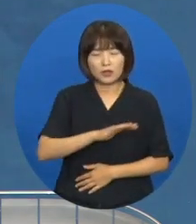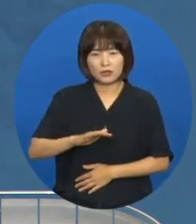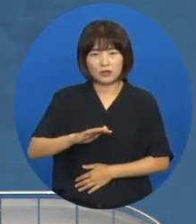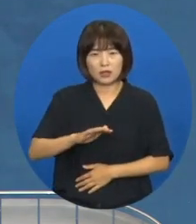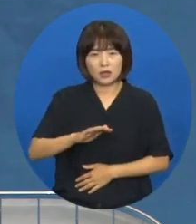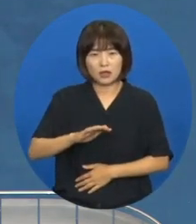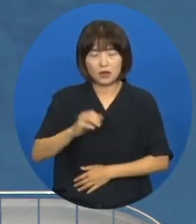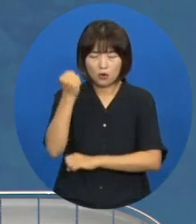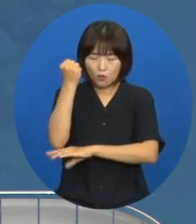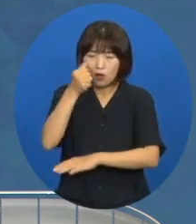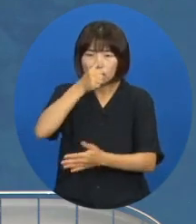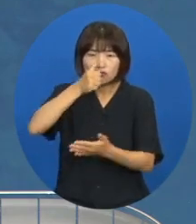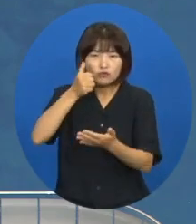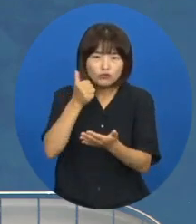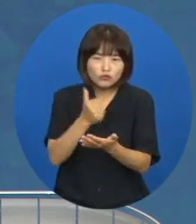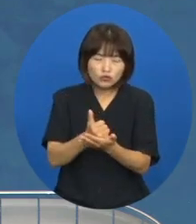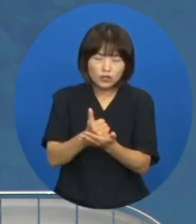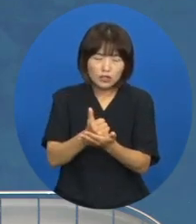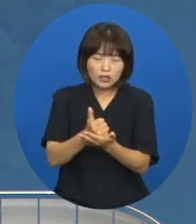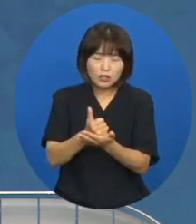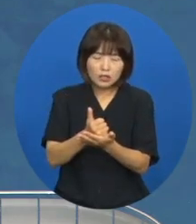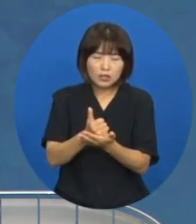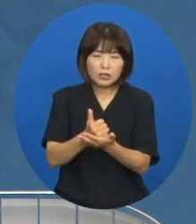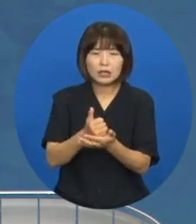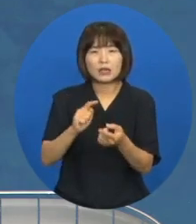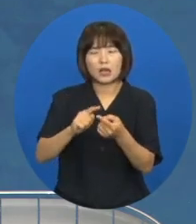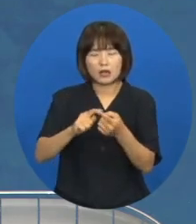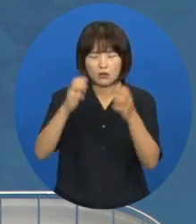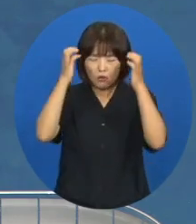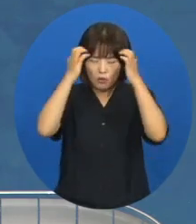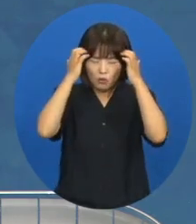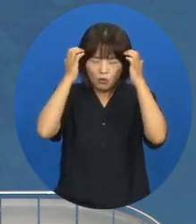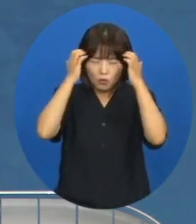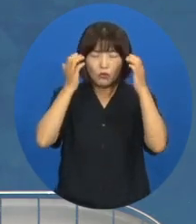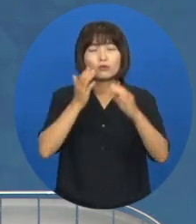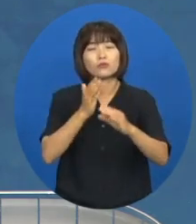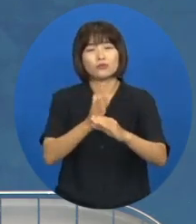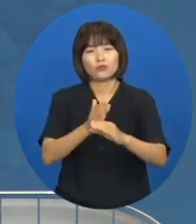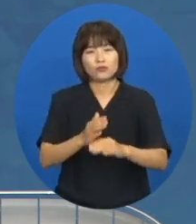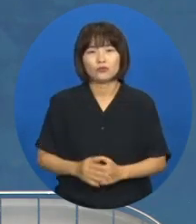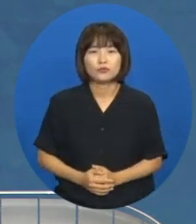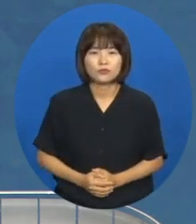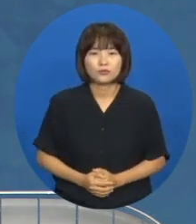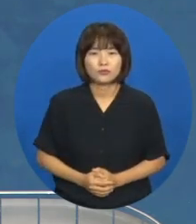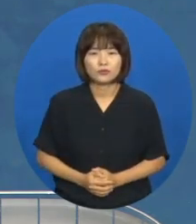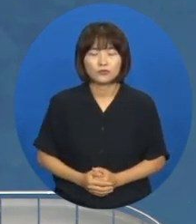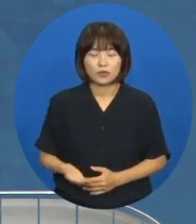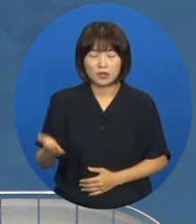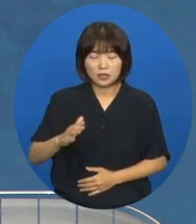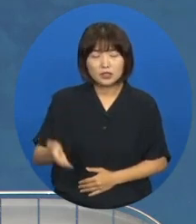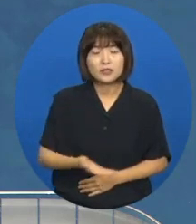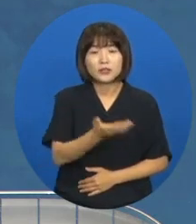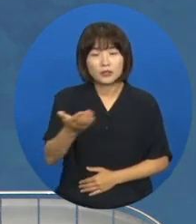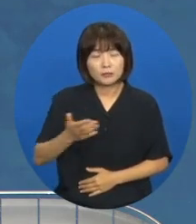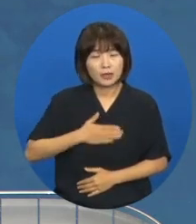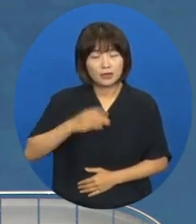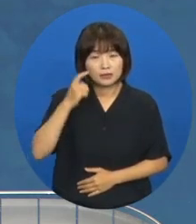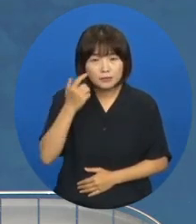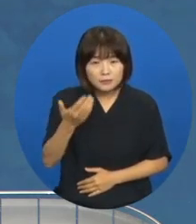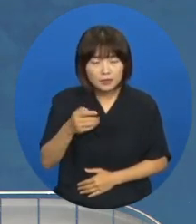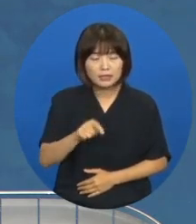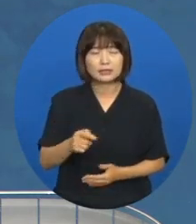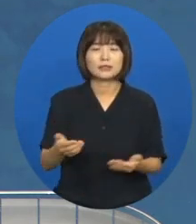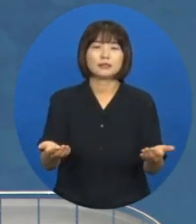하는 끔찍한 사실 고통을 겪고 있는 겁니다. 그런데 여러분 아십니까? 이